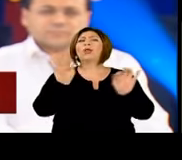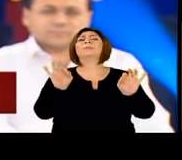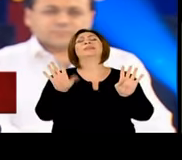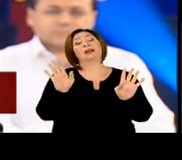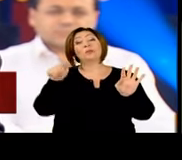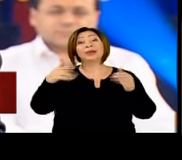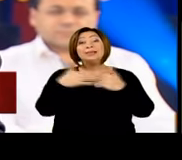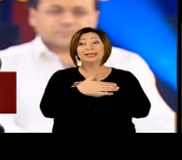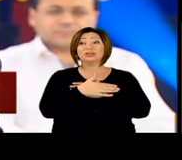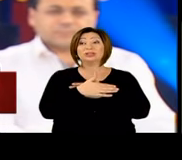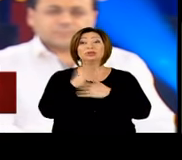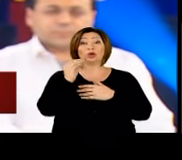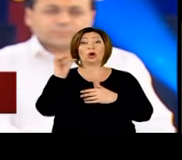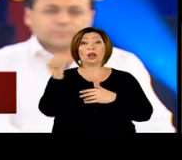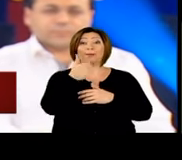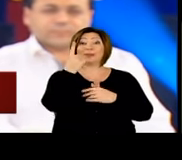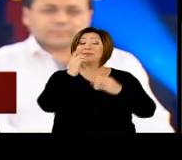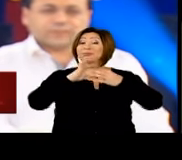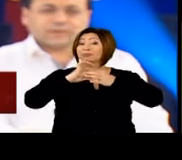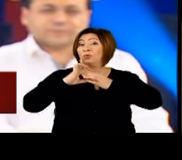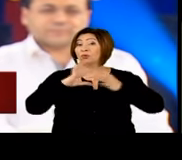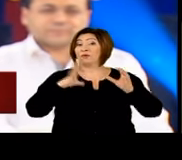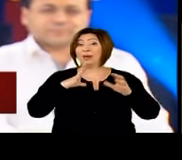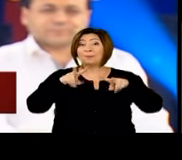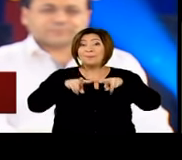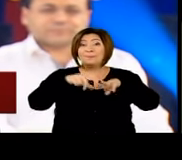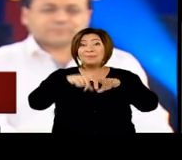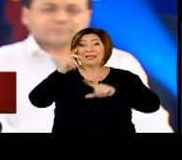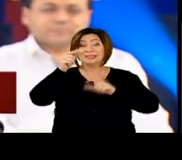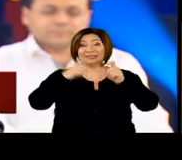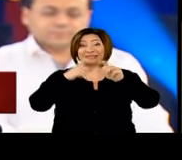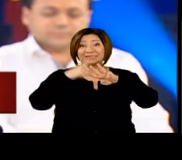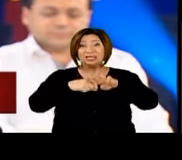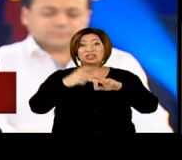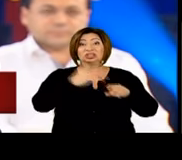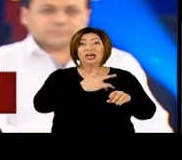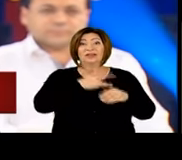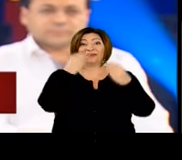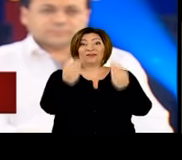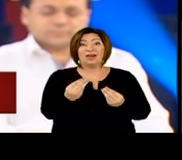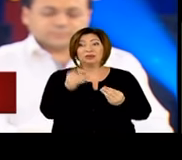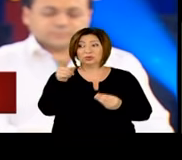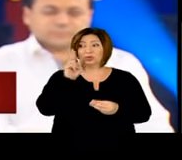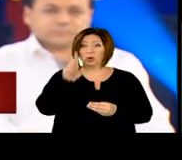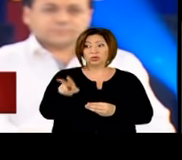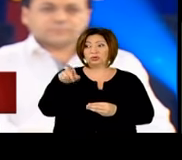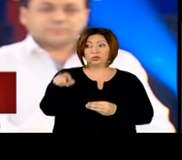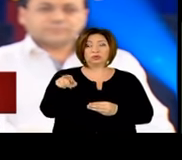gece çok önemli bir mesele var. Melise Canver hashtagini Twitter üzerinden